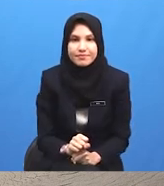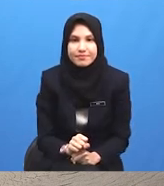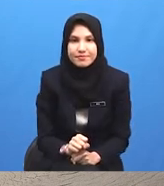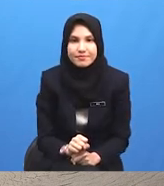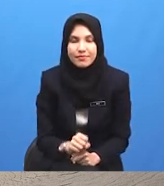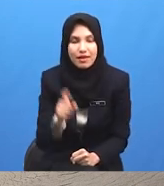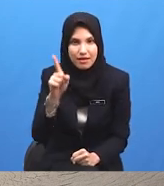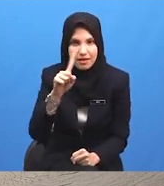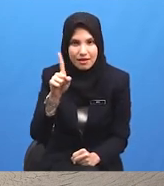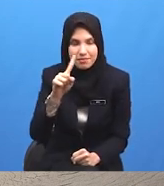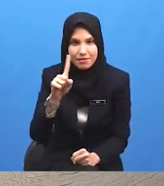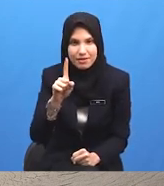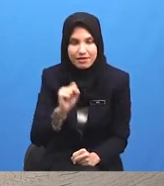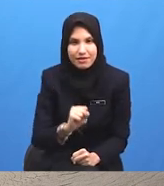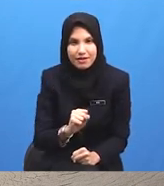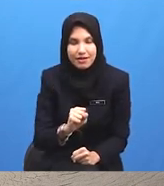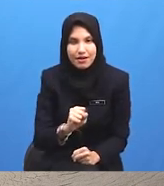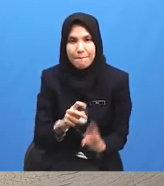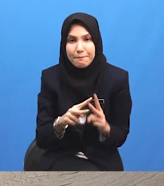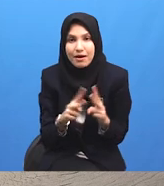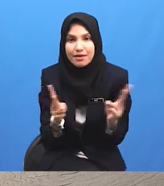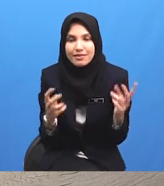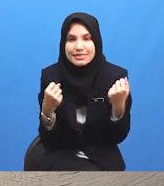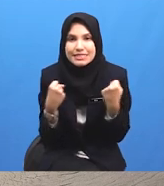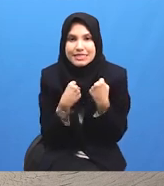Yang manakah paling sejuk?